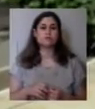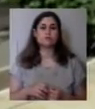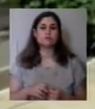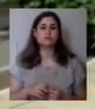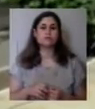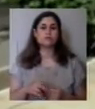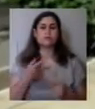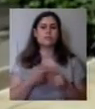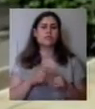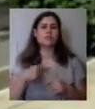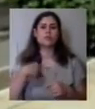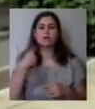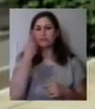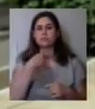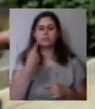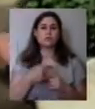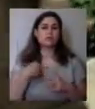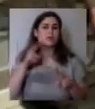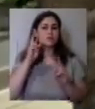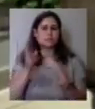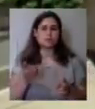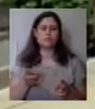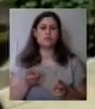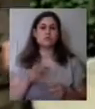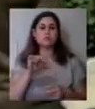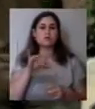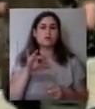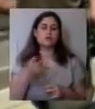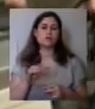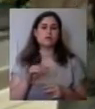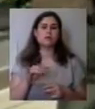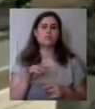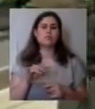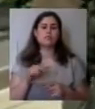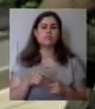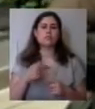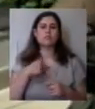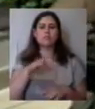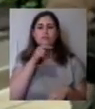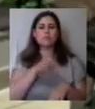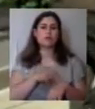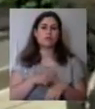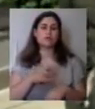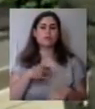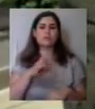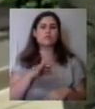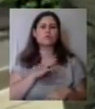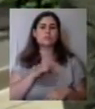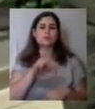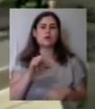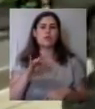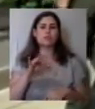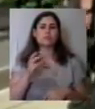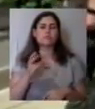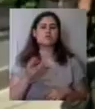Знаєте, я особисто не знав Сергія. Я в цей час, напевно, що знаходився, скажімо